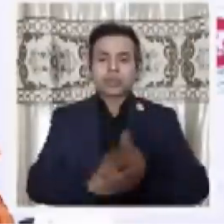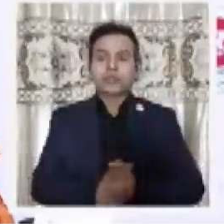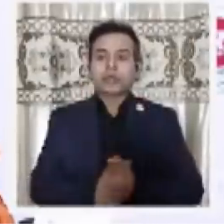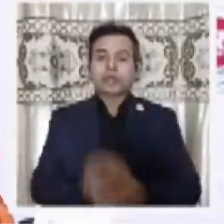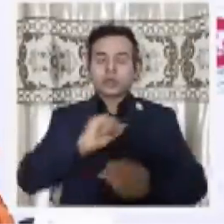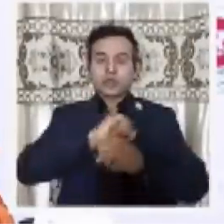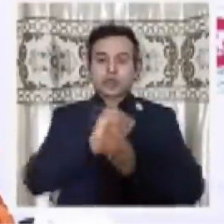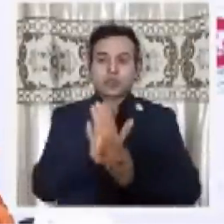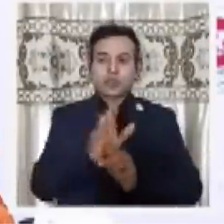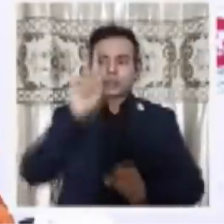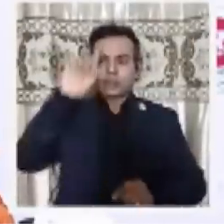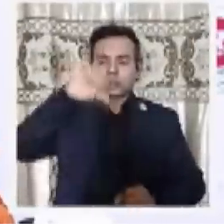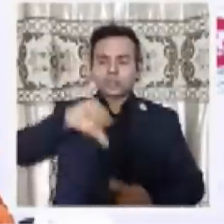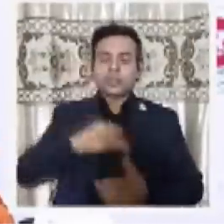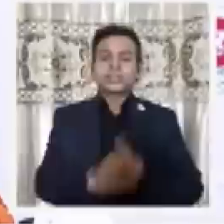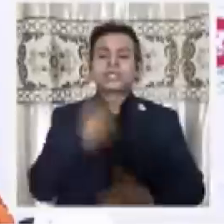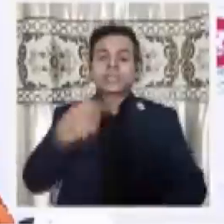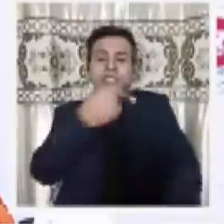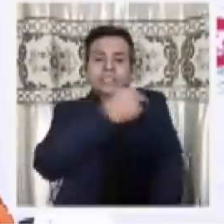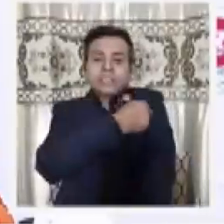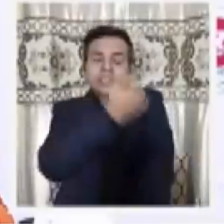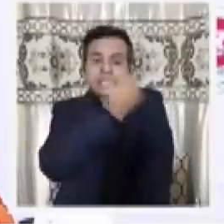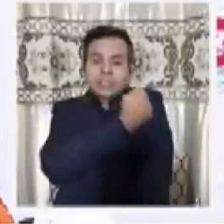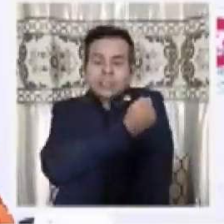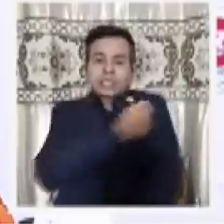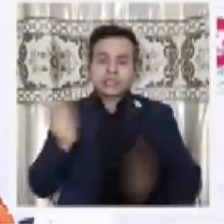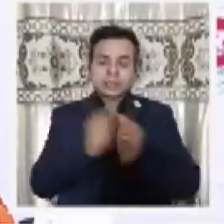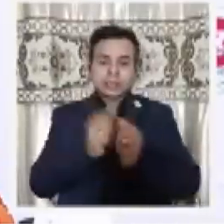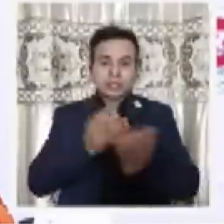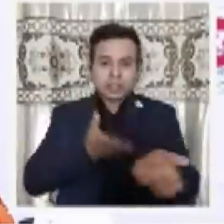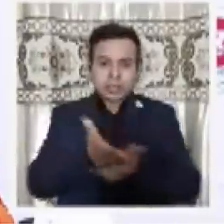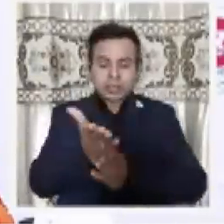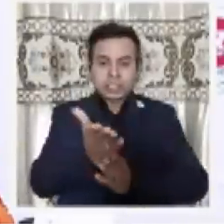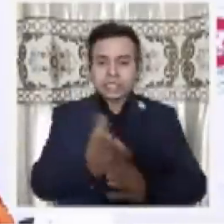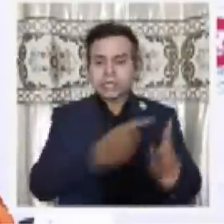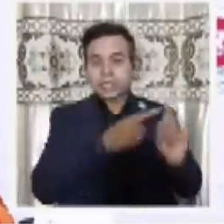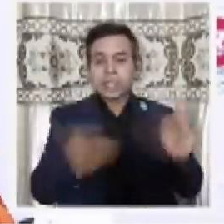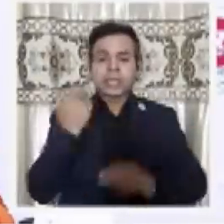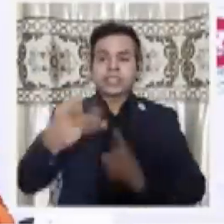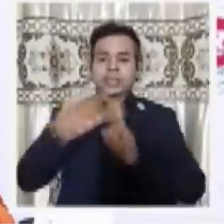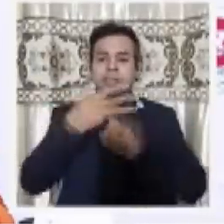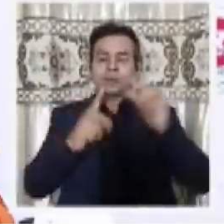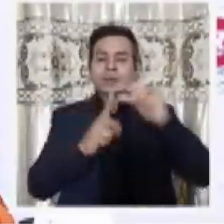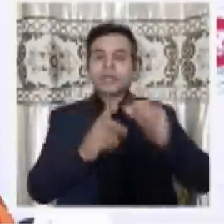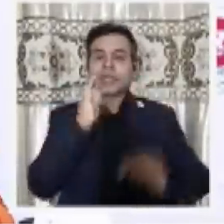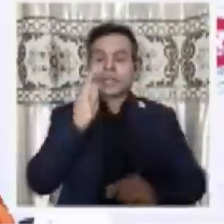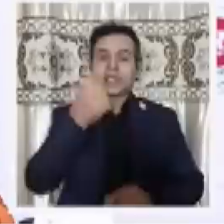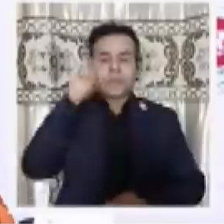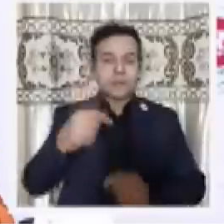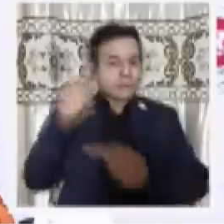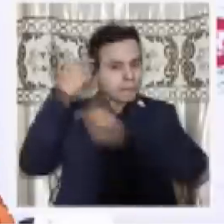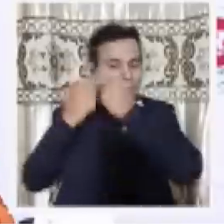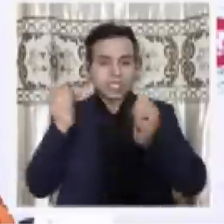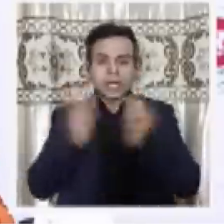কোভিড-19 প্যান্ডেমিক চলাকালীন সময়ে ইপিআইয়ের একটি বার্তা আপনাদের সামনে উপস্থাপন করছি। কোভিড-19 প্যান্ডেমিক